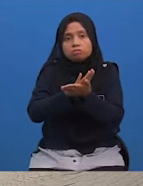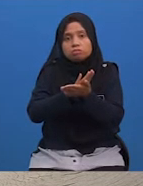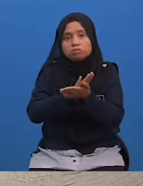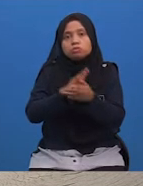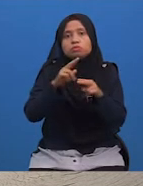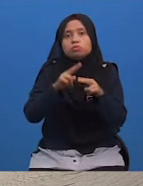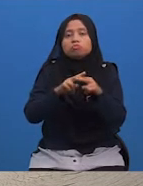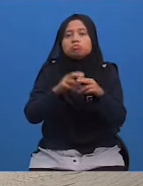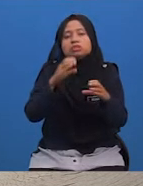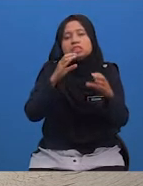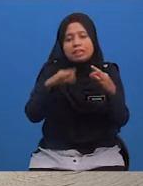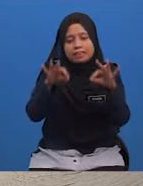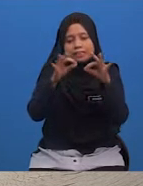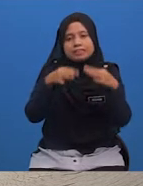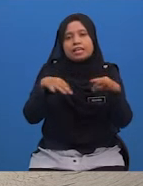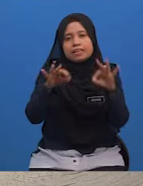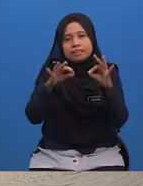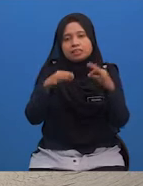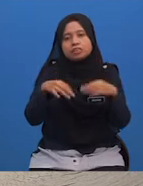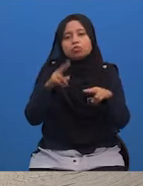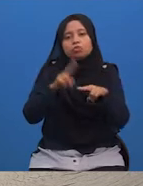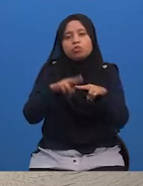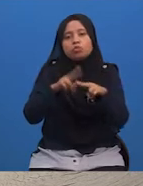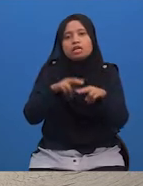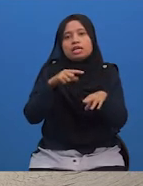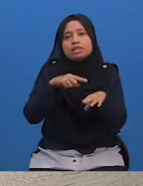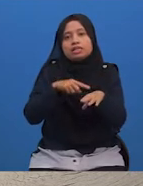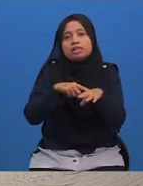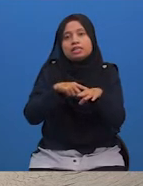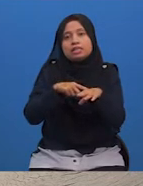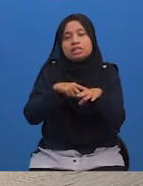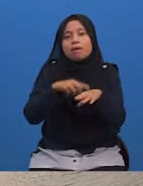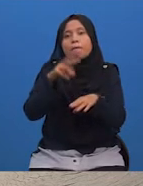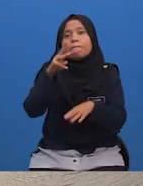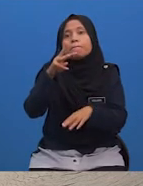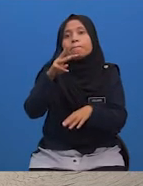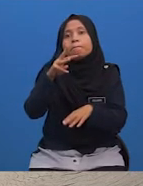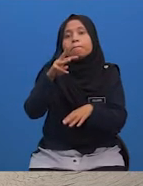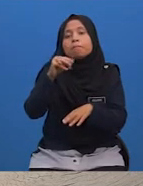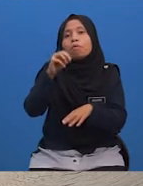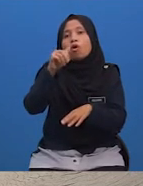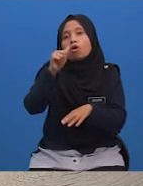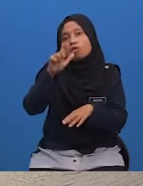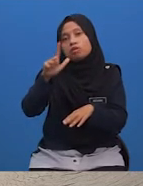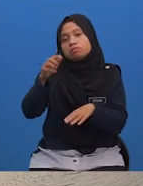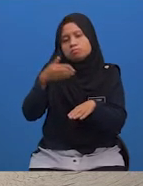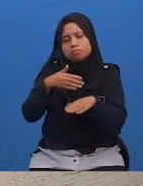untuk berborak dan melepak di pusat beli belah di taman pada waktu